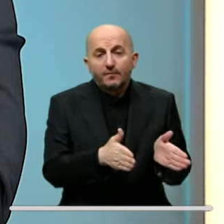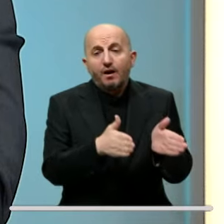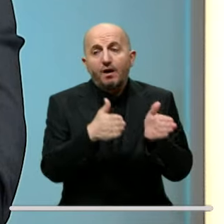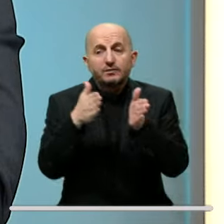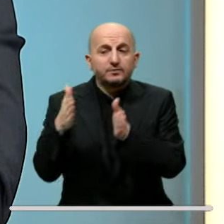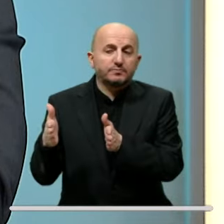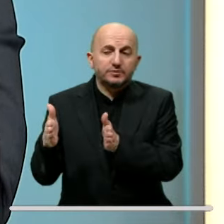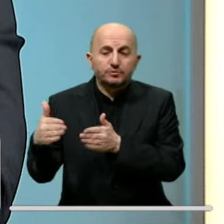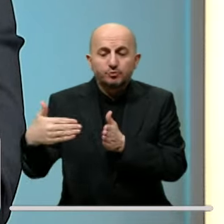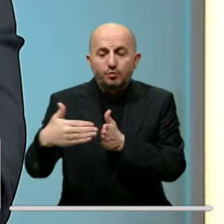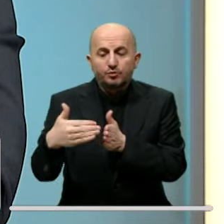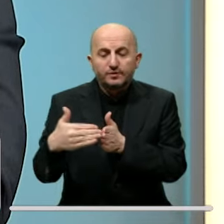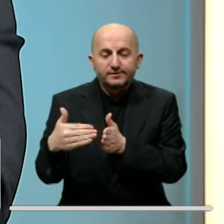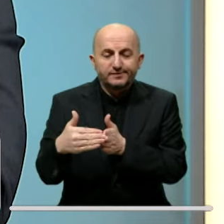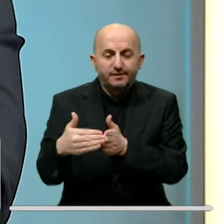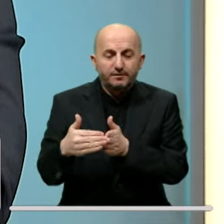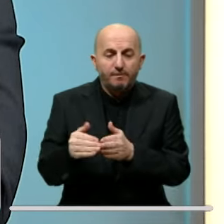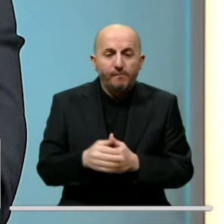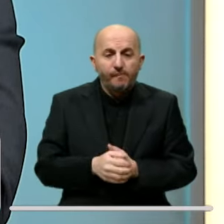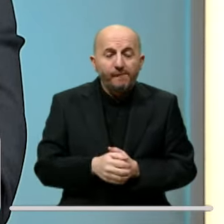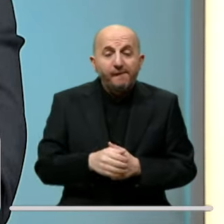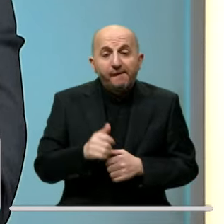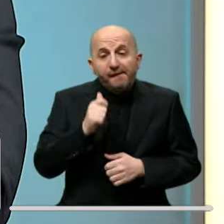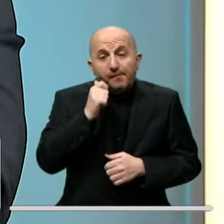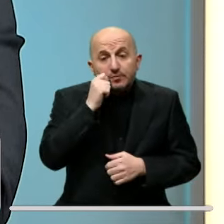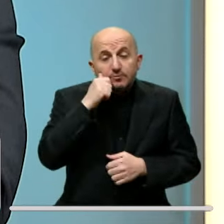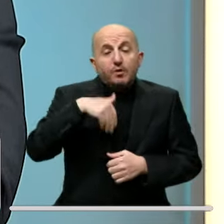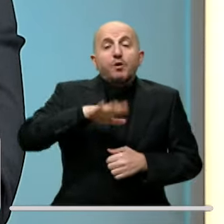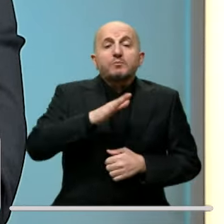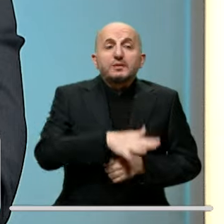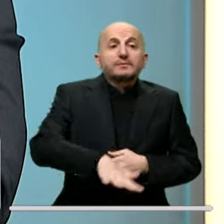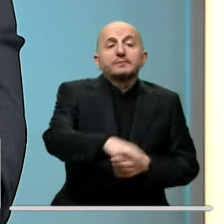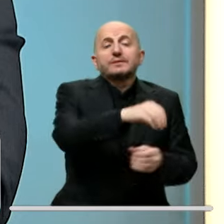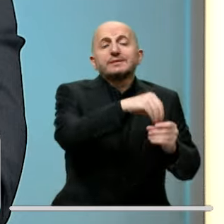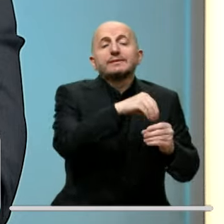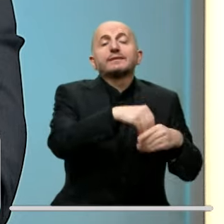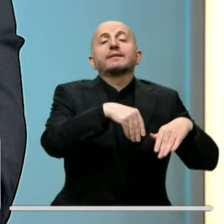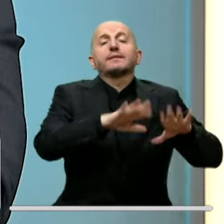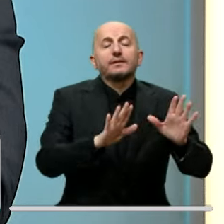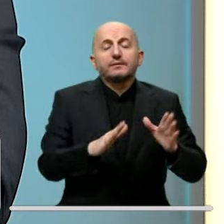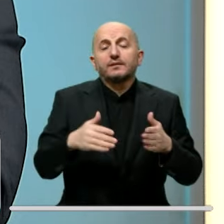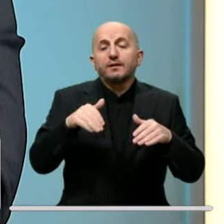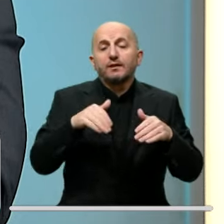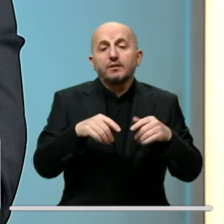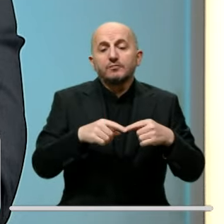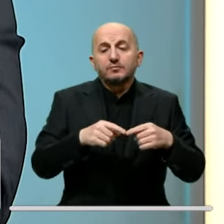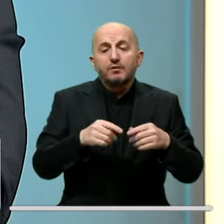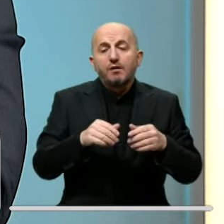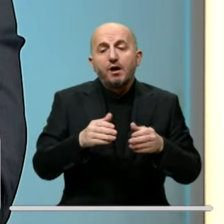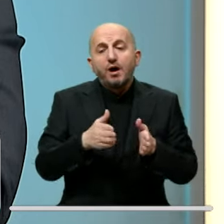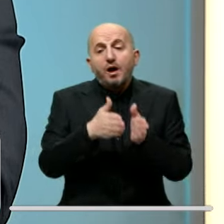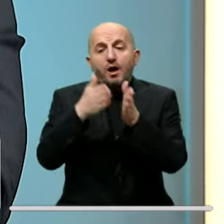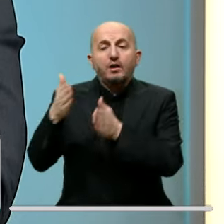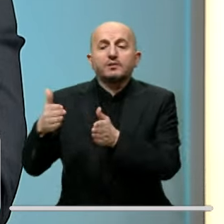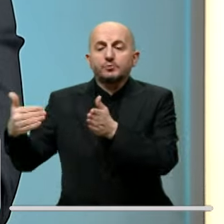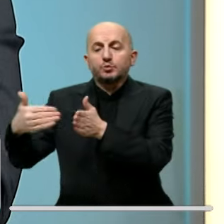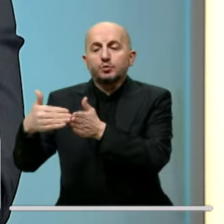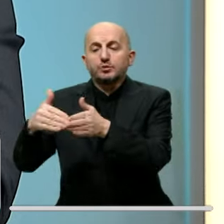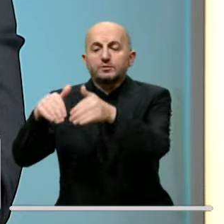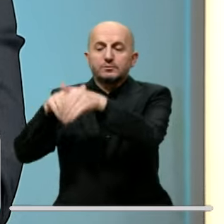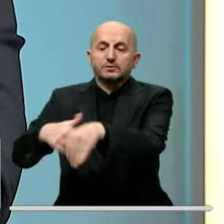yani oradaki gayrimüslimlerin içerisine değil de kabristanın ayrı bir köşesine